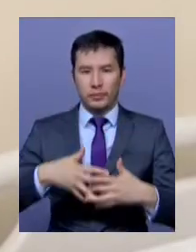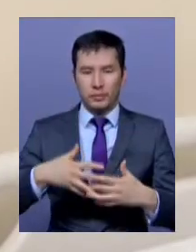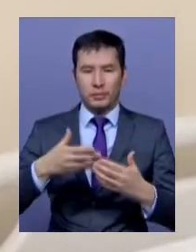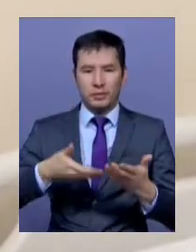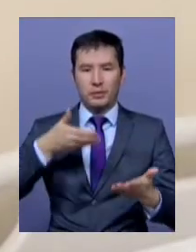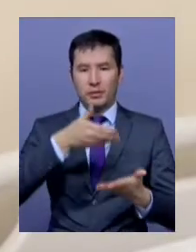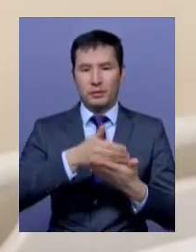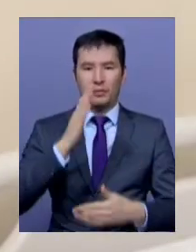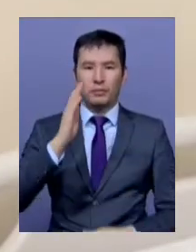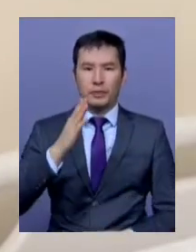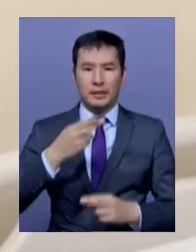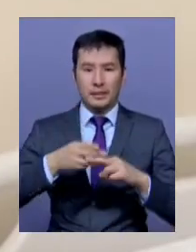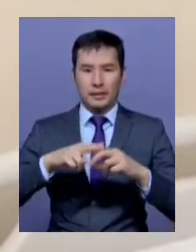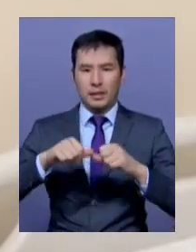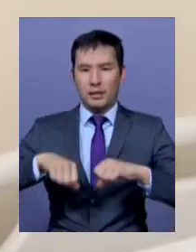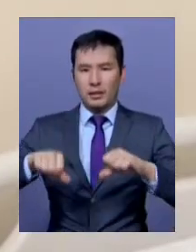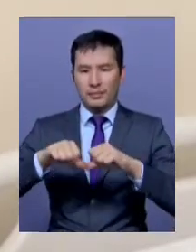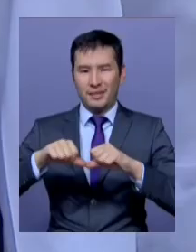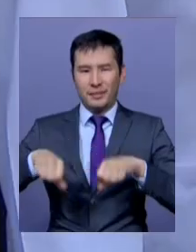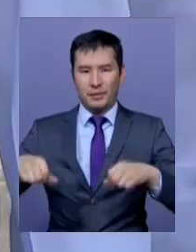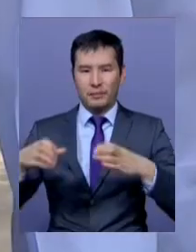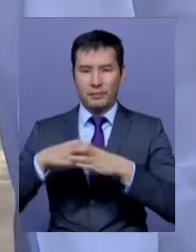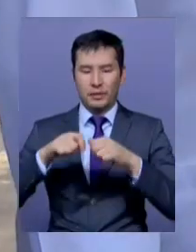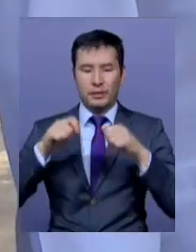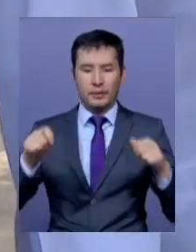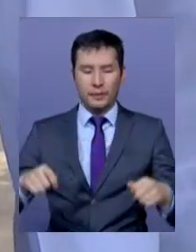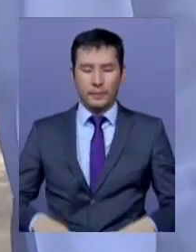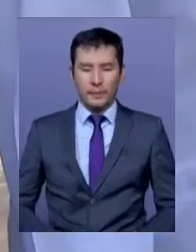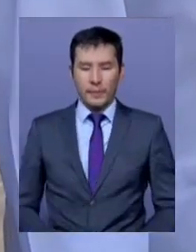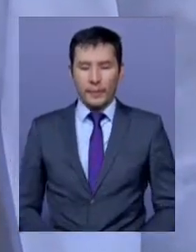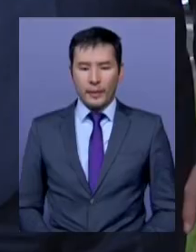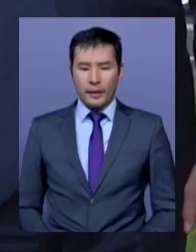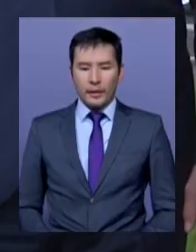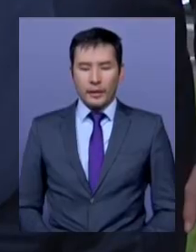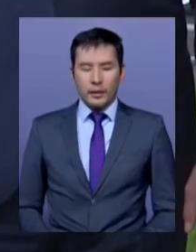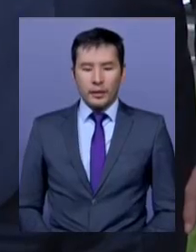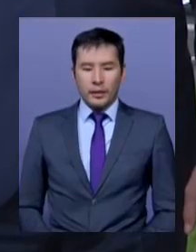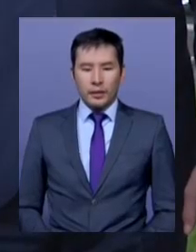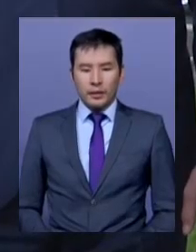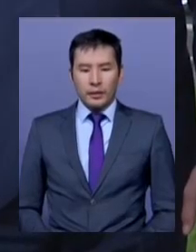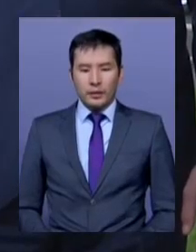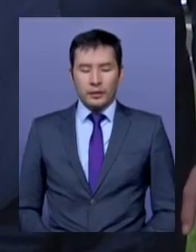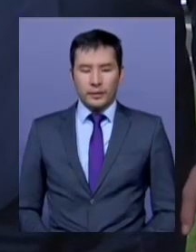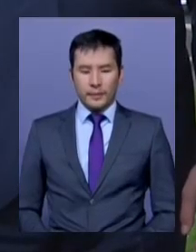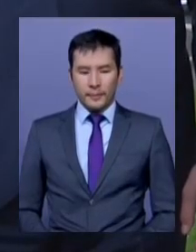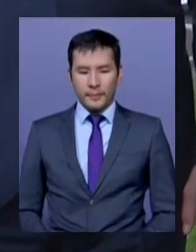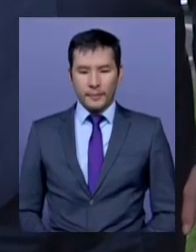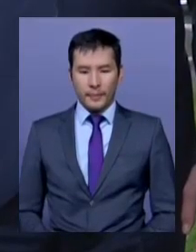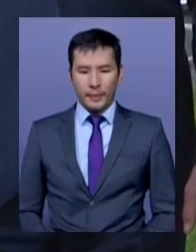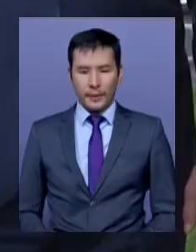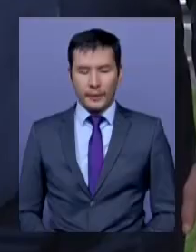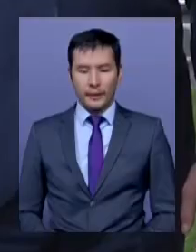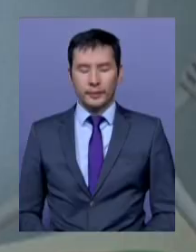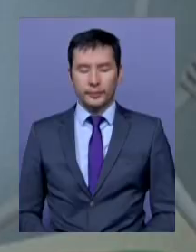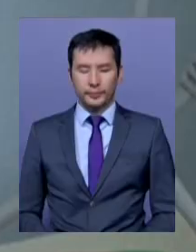көмек көрсету сұрақтарының бәріне дайын. Қасым-Жомарт Тоқаев дәрігерлермен жүздесу барысында ұлттық денсаулық сақтау саласын одан